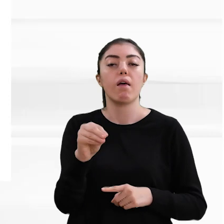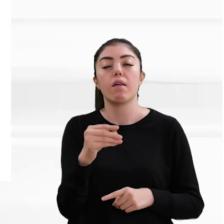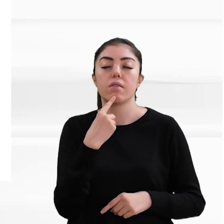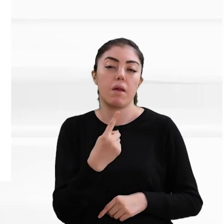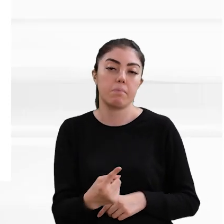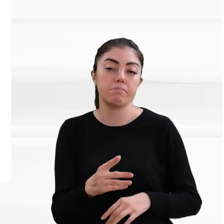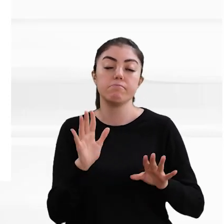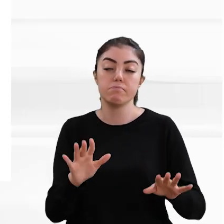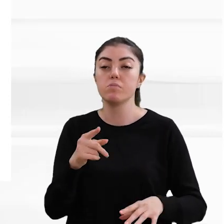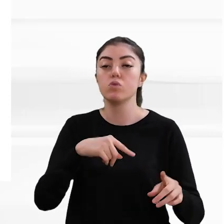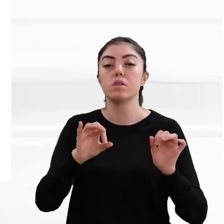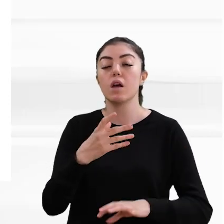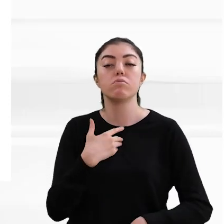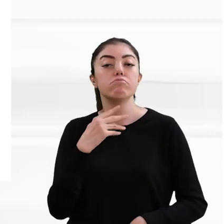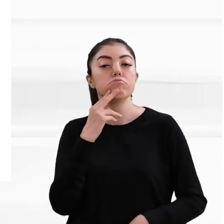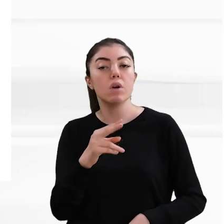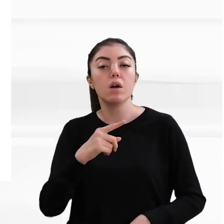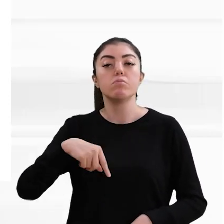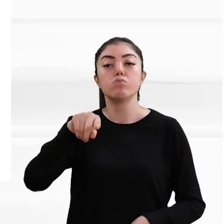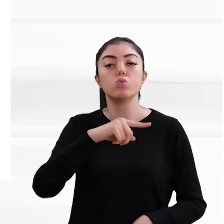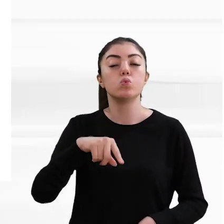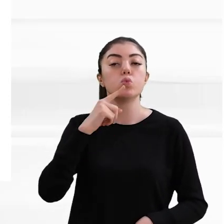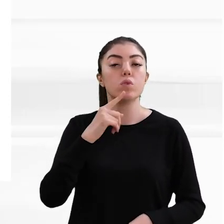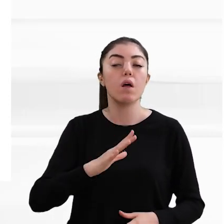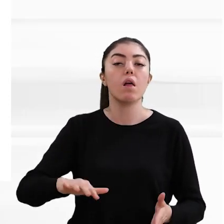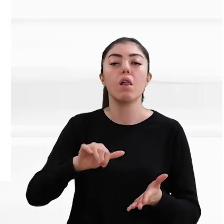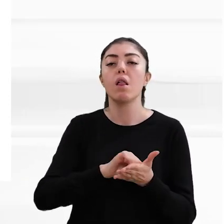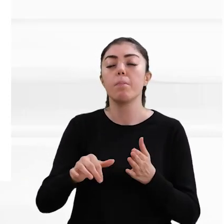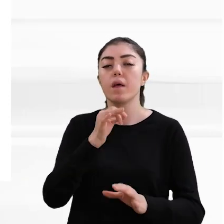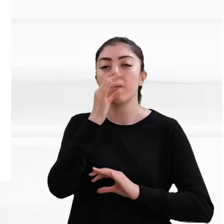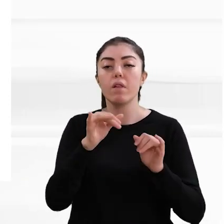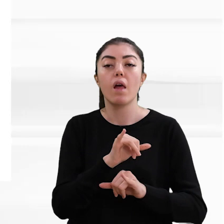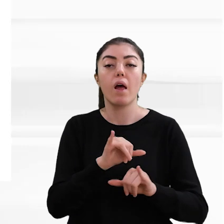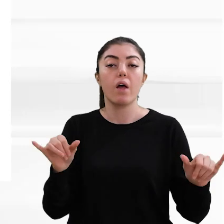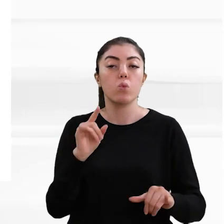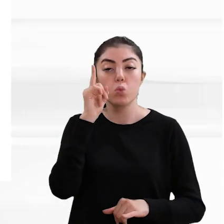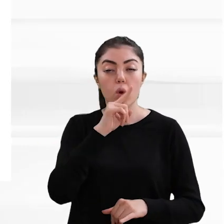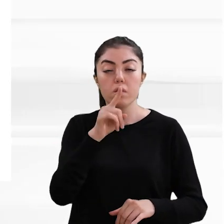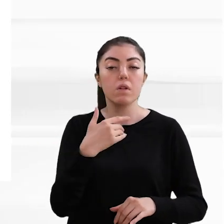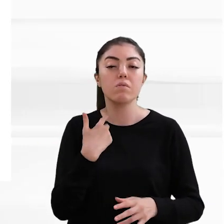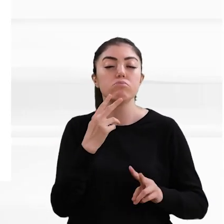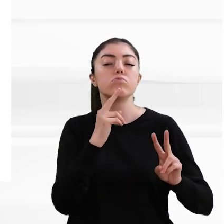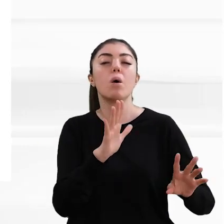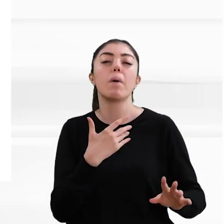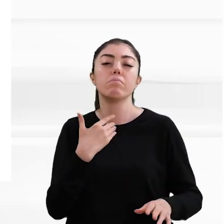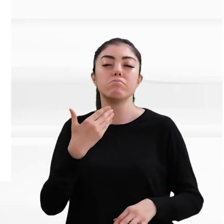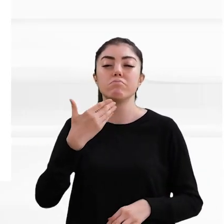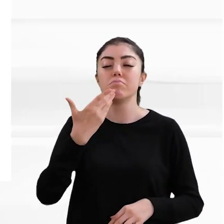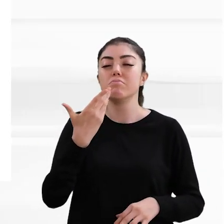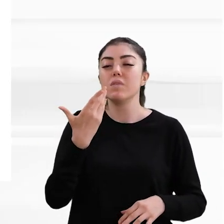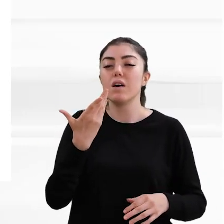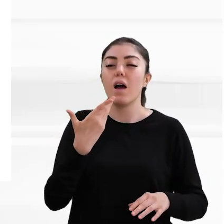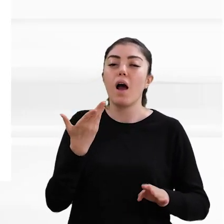2,5R diyelim şimdilik. Şimdi burada baktığım zaman şunlar bütün ifadelerde aynı olduğu için bunları